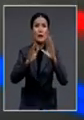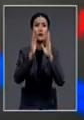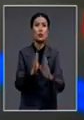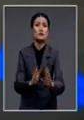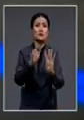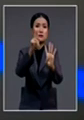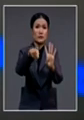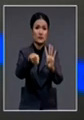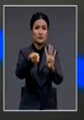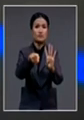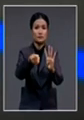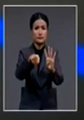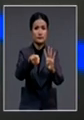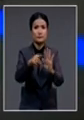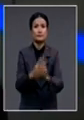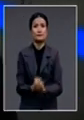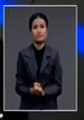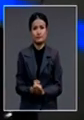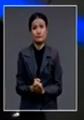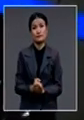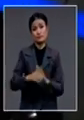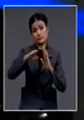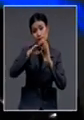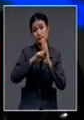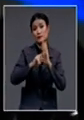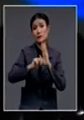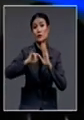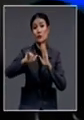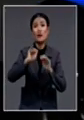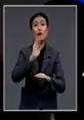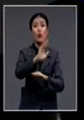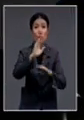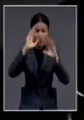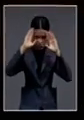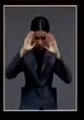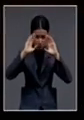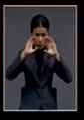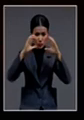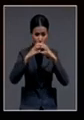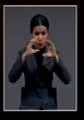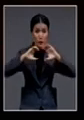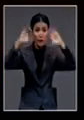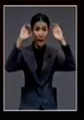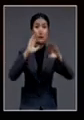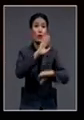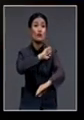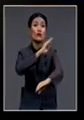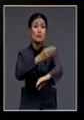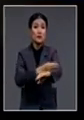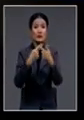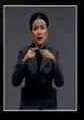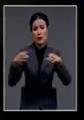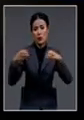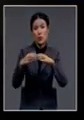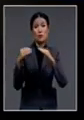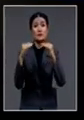คนซึ่งนี่เป็นส่วนหนึ่งของนโยบายการทำสงครามต้านยาเสพติดของรัฐบาลฟิลิปปินส์แต่ว่ากลุ่มสิทธิมนุษยช